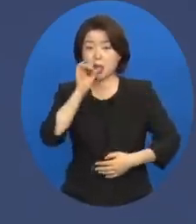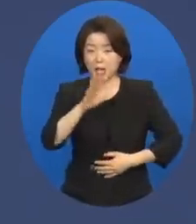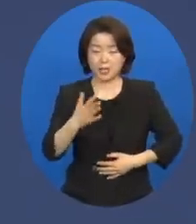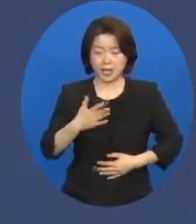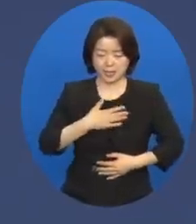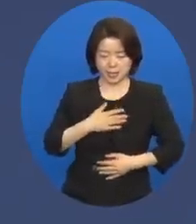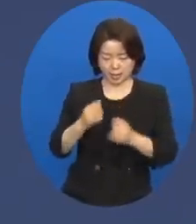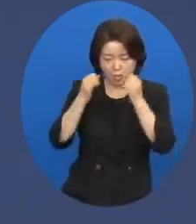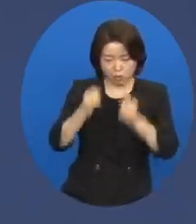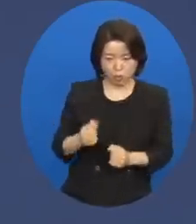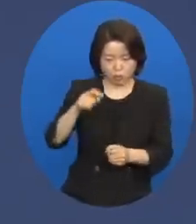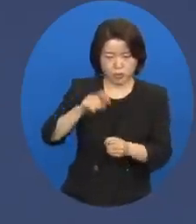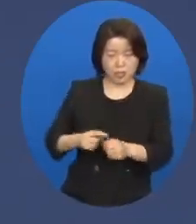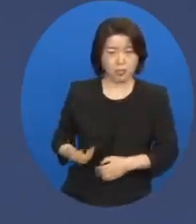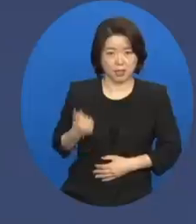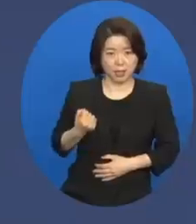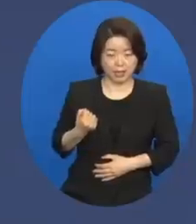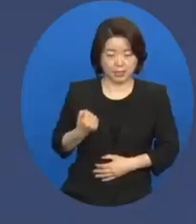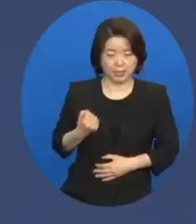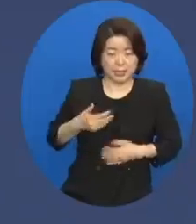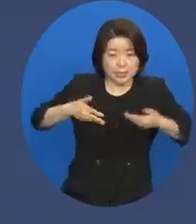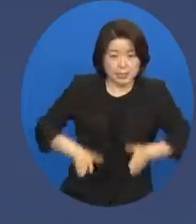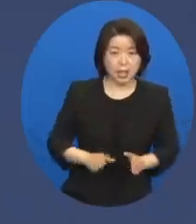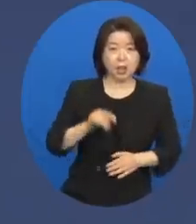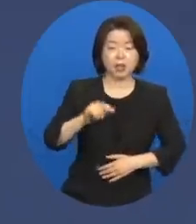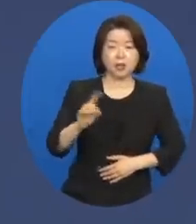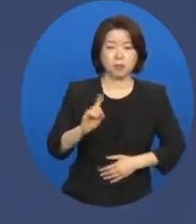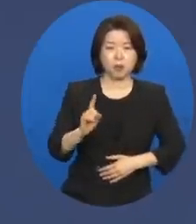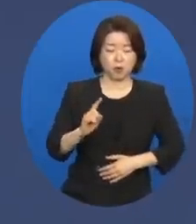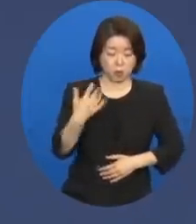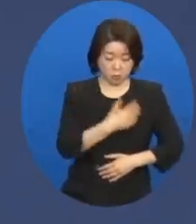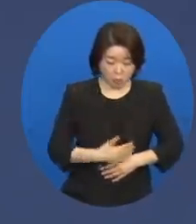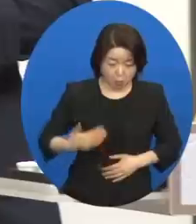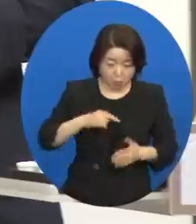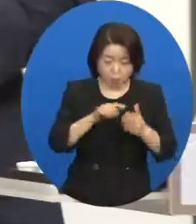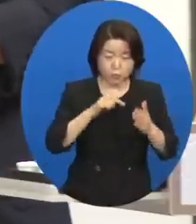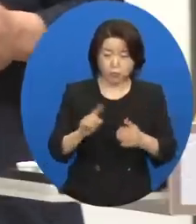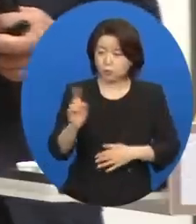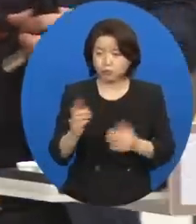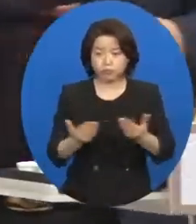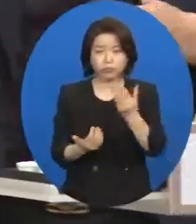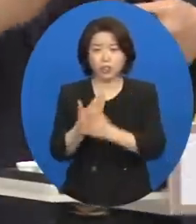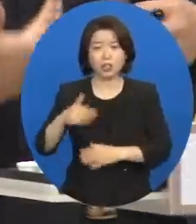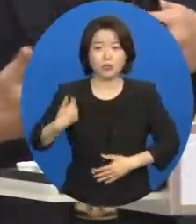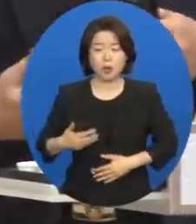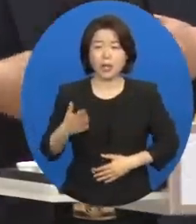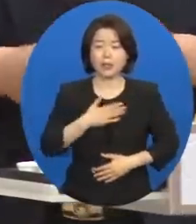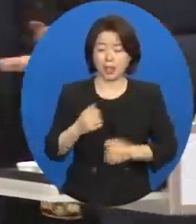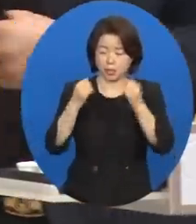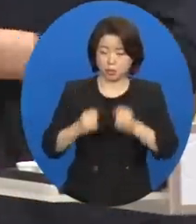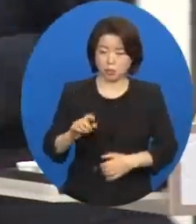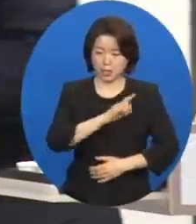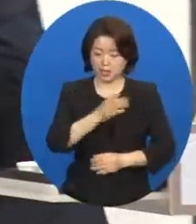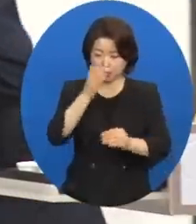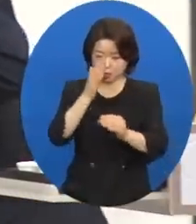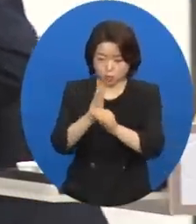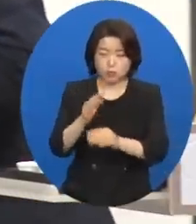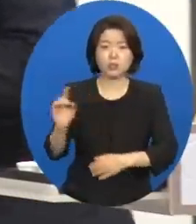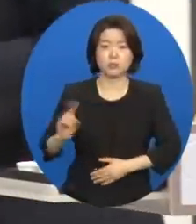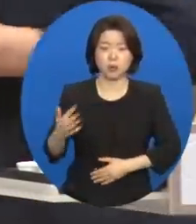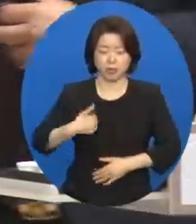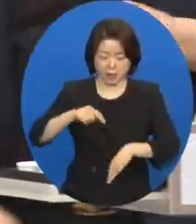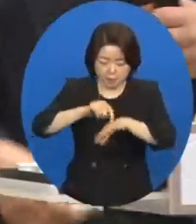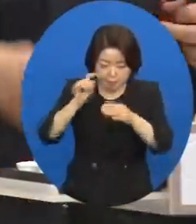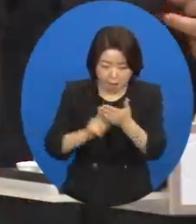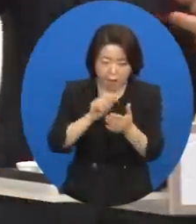내가 존재적으로 가지고 태어난 바로 내 심령 안에 무슨 일이 일어난지 모르지만 나 존재의 가장 중심인 내